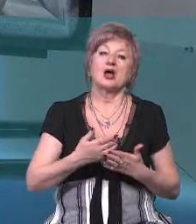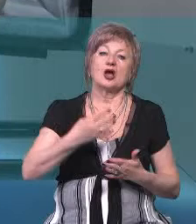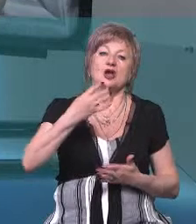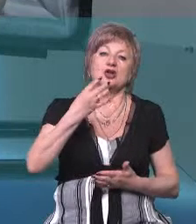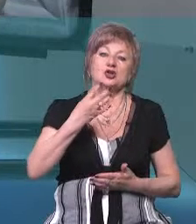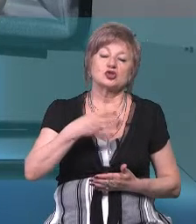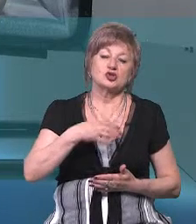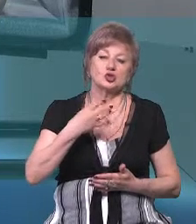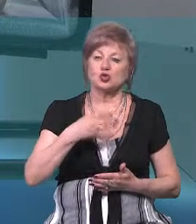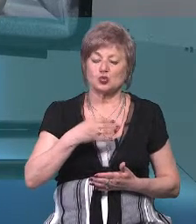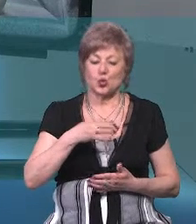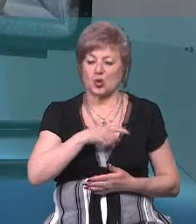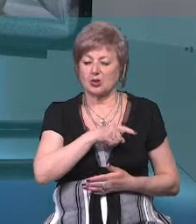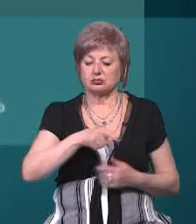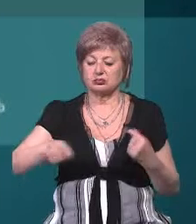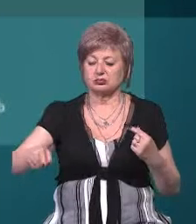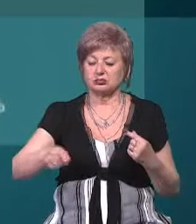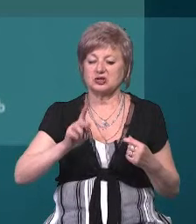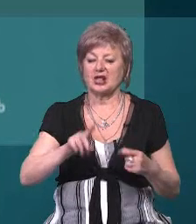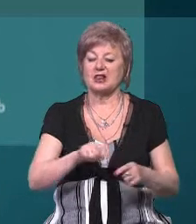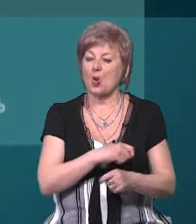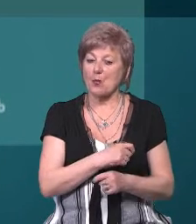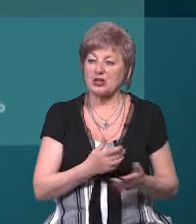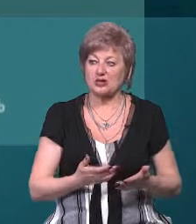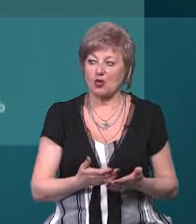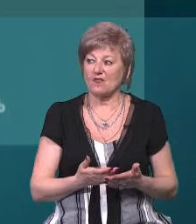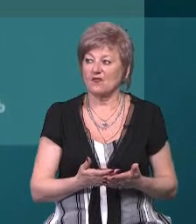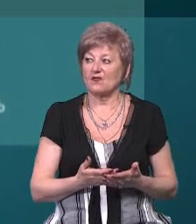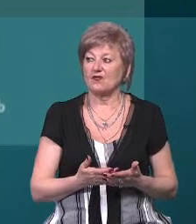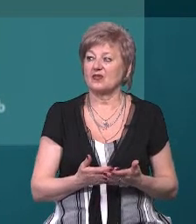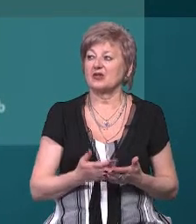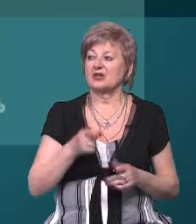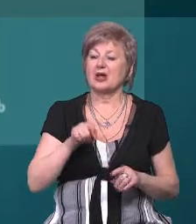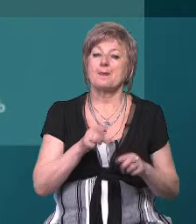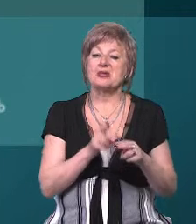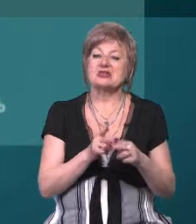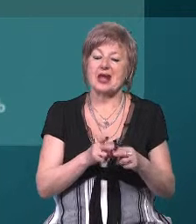кращому випадку на 60 кілометрів. Найближчі станції, які